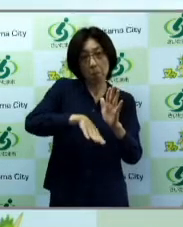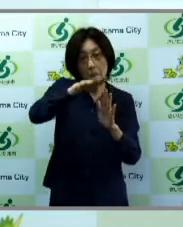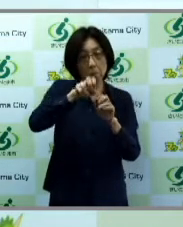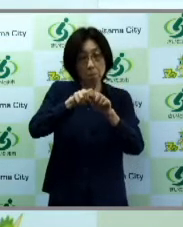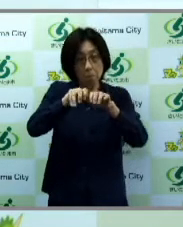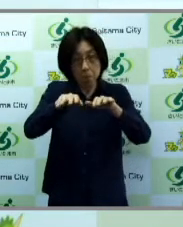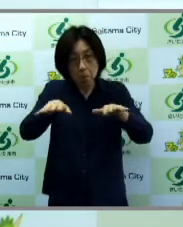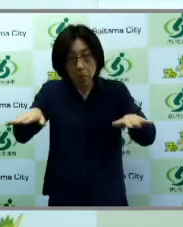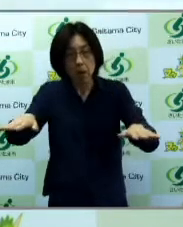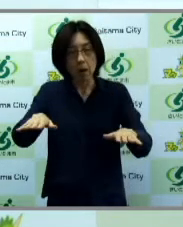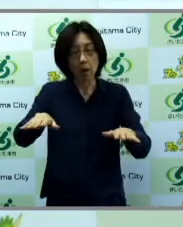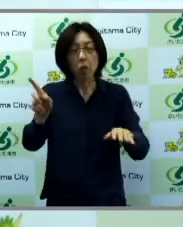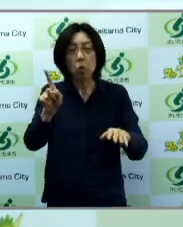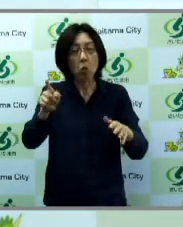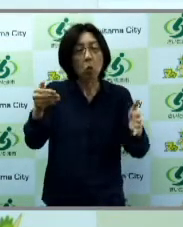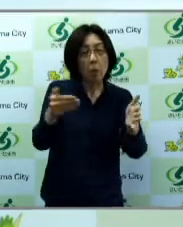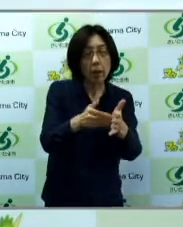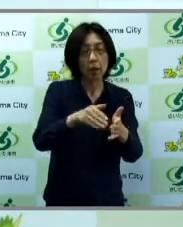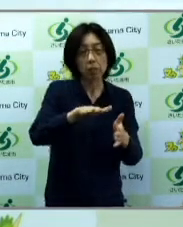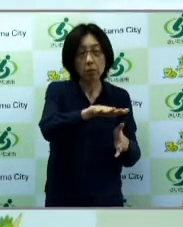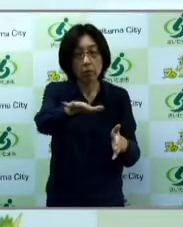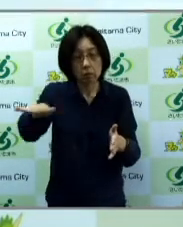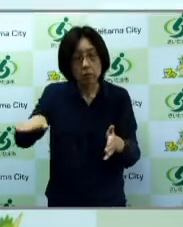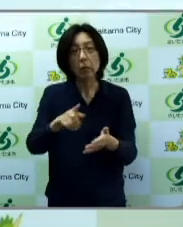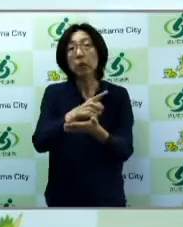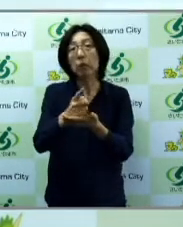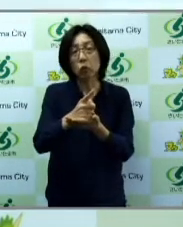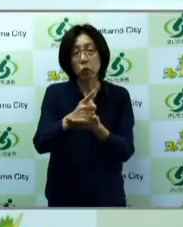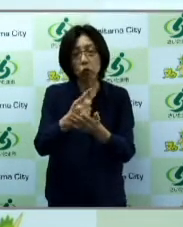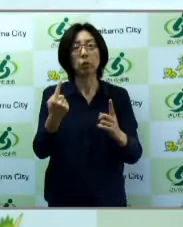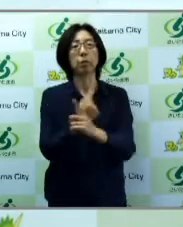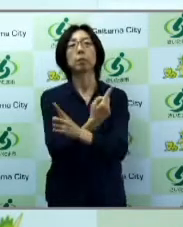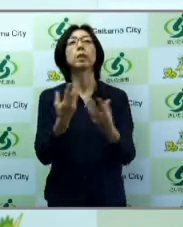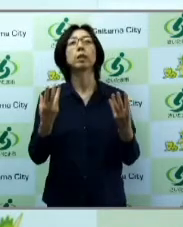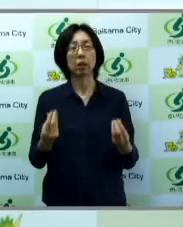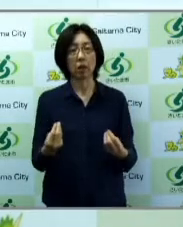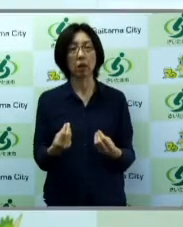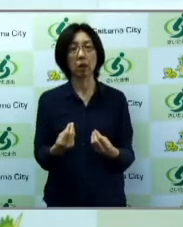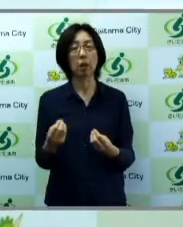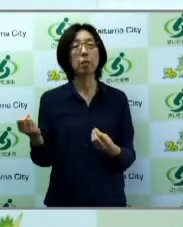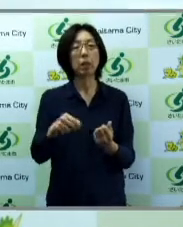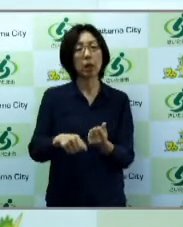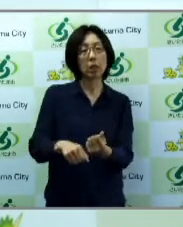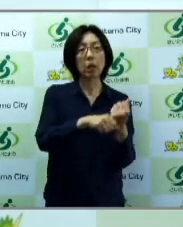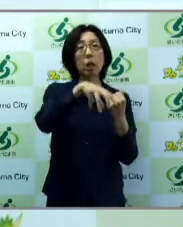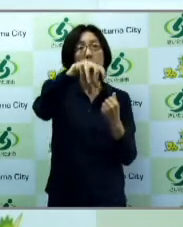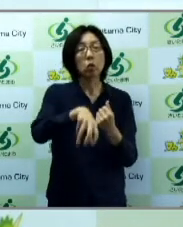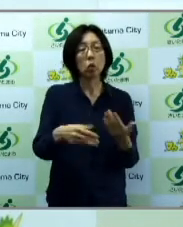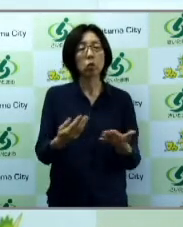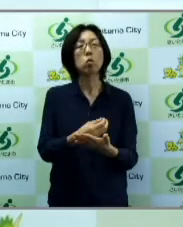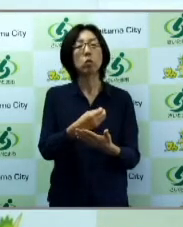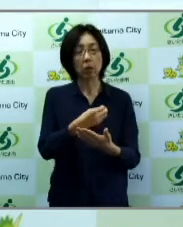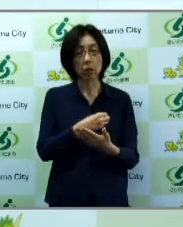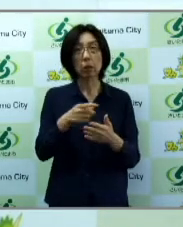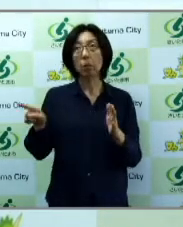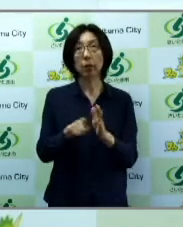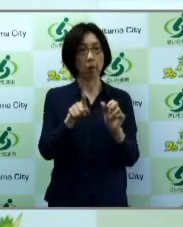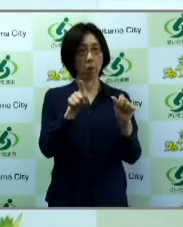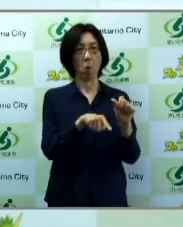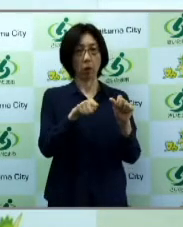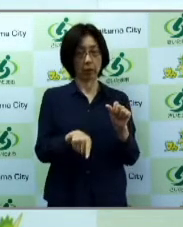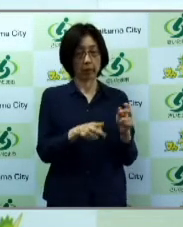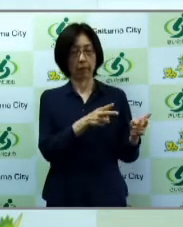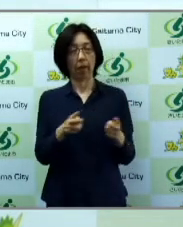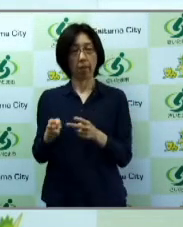が長期化した場合に備えまして、避難所担当職員を5名から6名に増員をしまして、ローテーション勤務による運